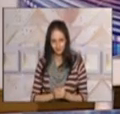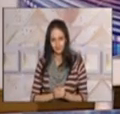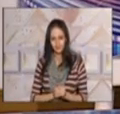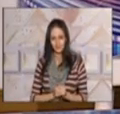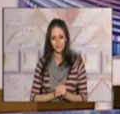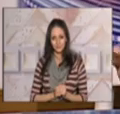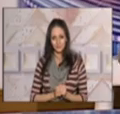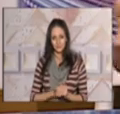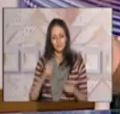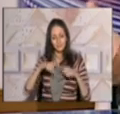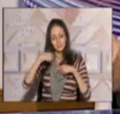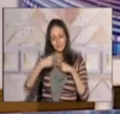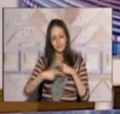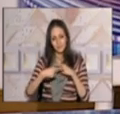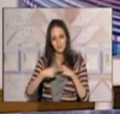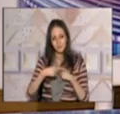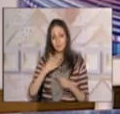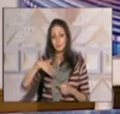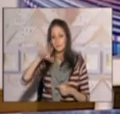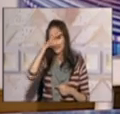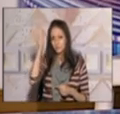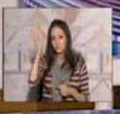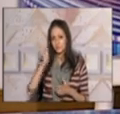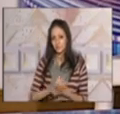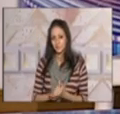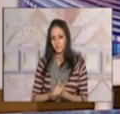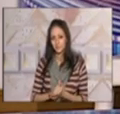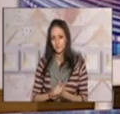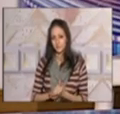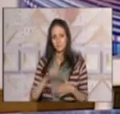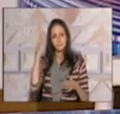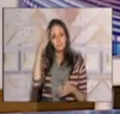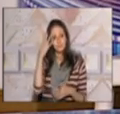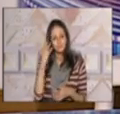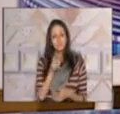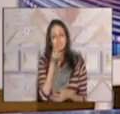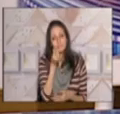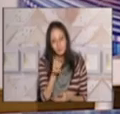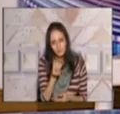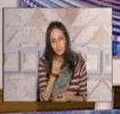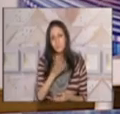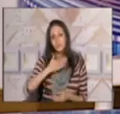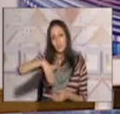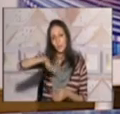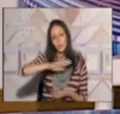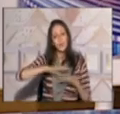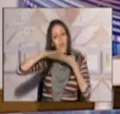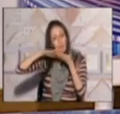المطلوب. وبالتالي إحنا مثلاً بنكافئ الحاجات الخدمات اللي بتتحول إلى خدمات إلكترونية،